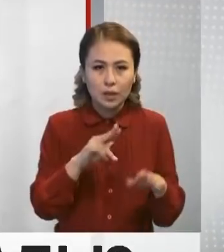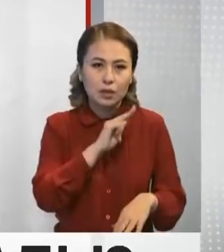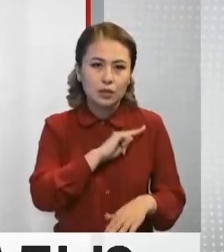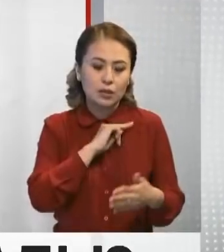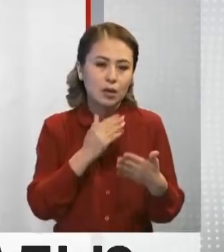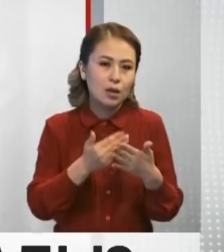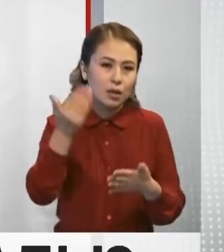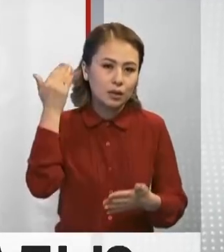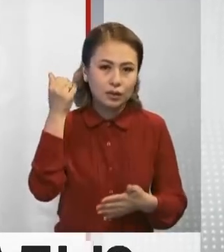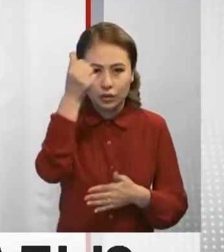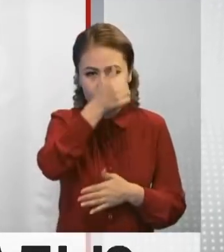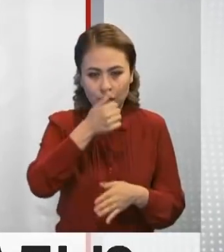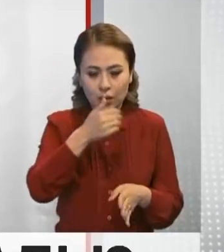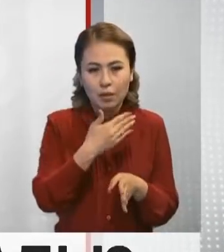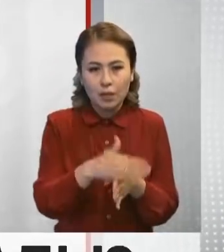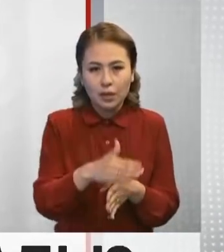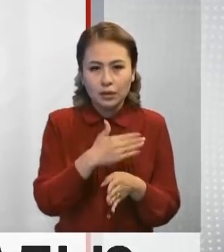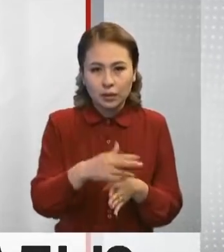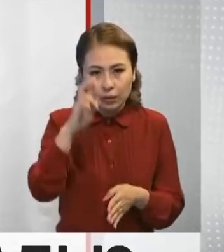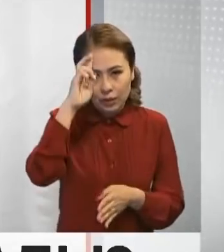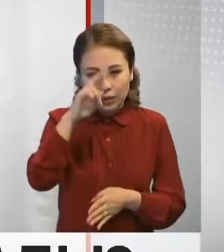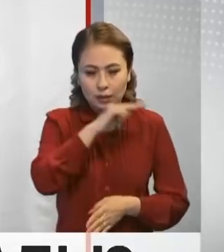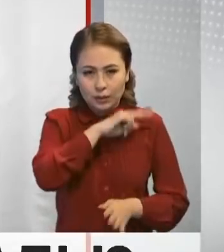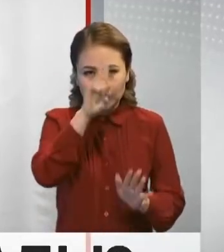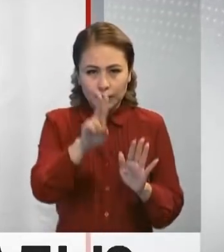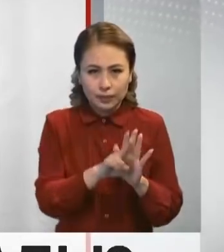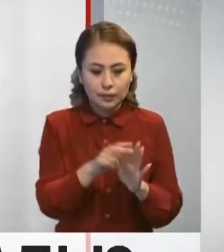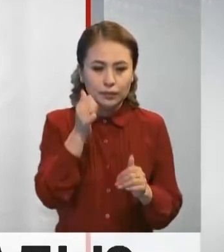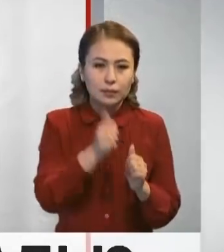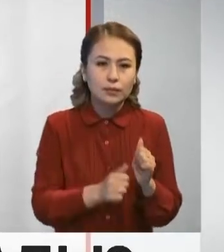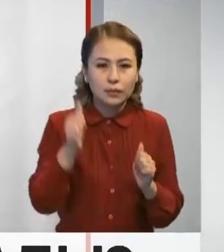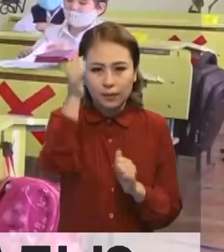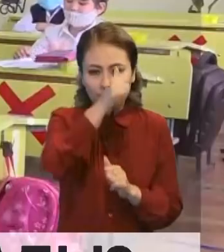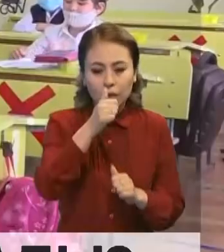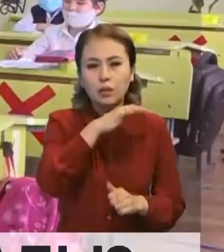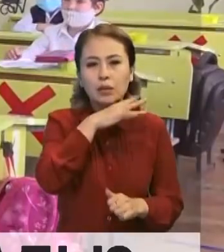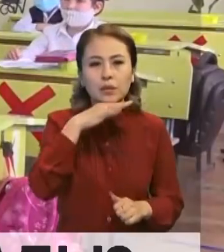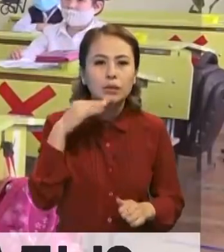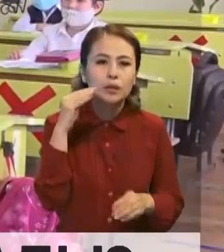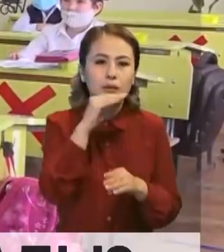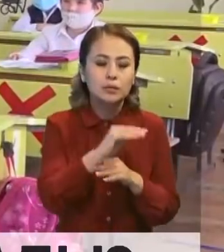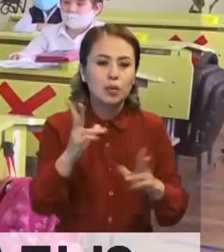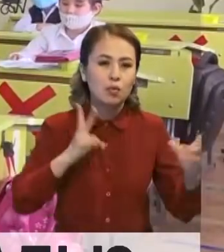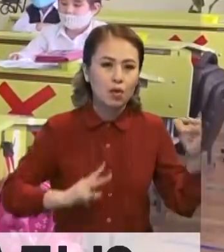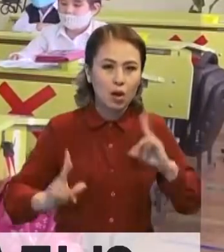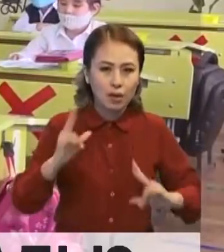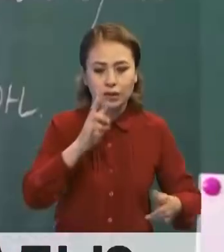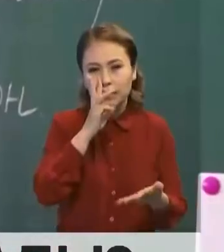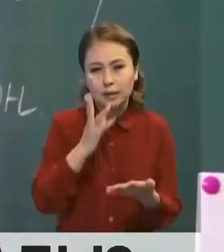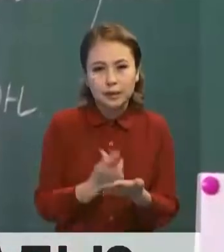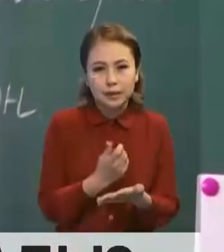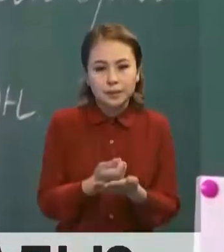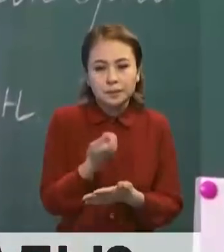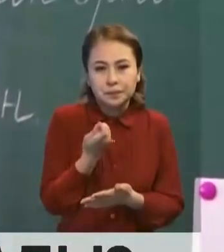былтырдан бері іске асып келеді. Бюджет қызметкерлерінің табысы жыл сайын толығып жатыр. Я, мұғалімдердің жалақысы